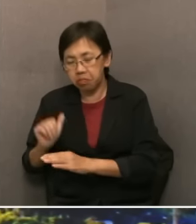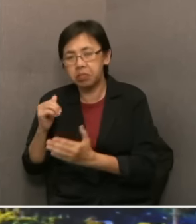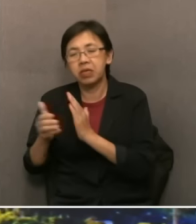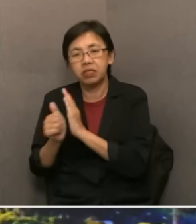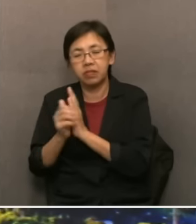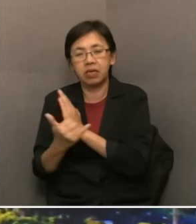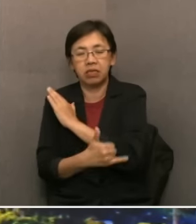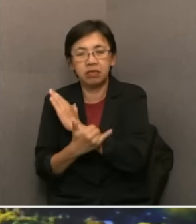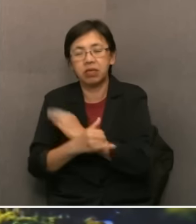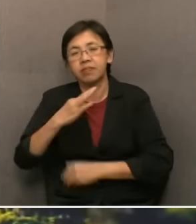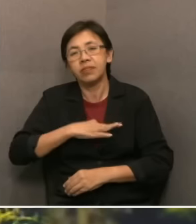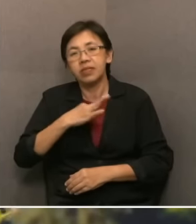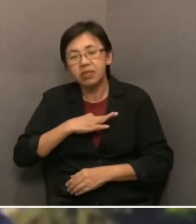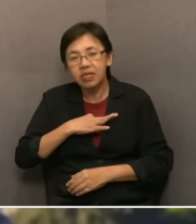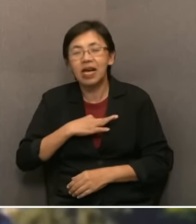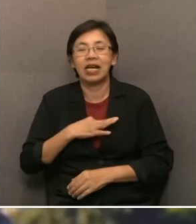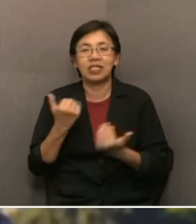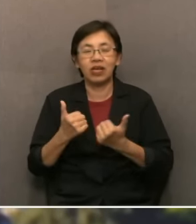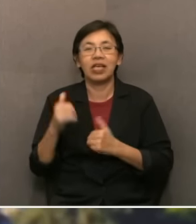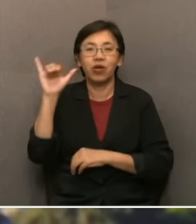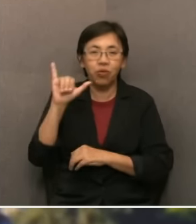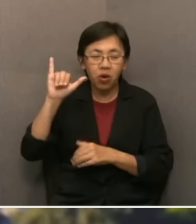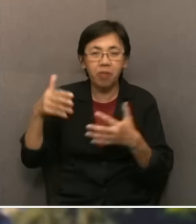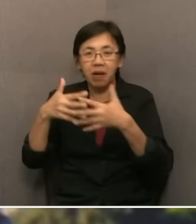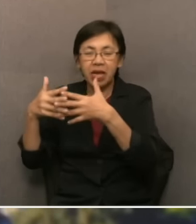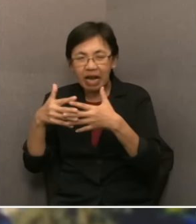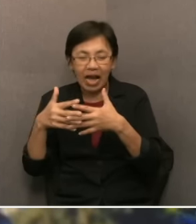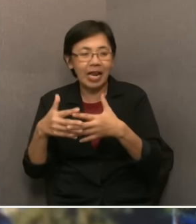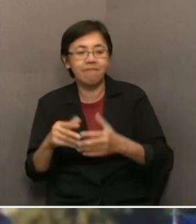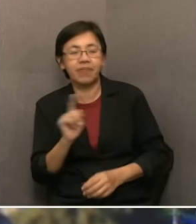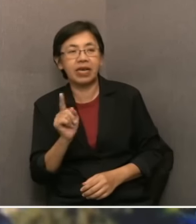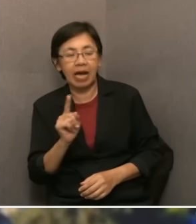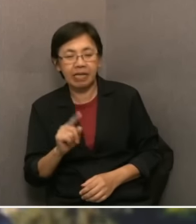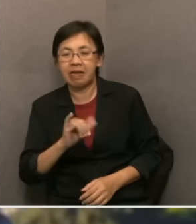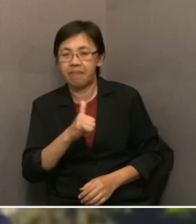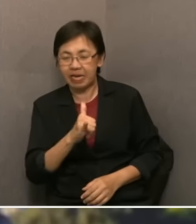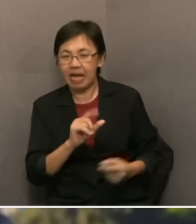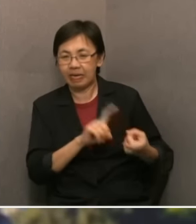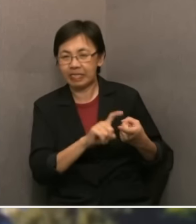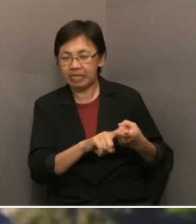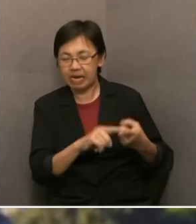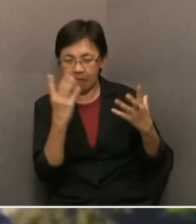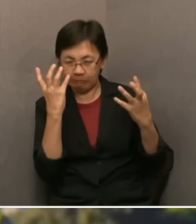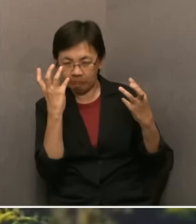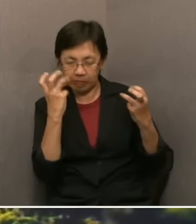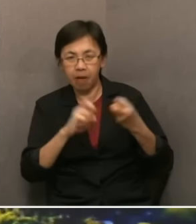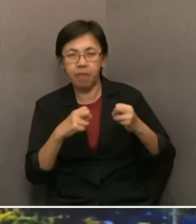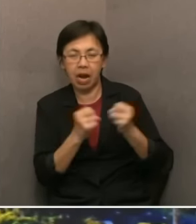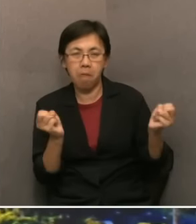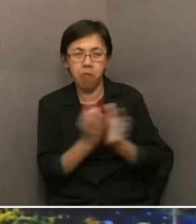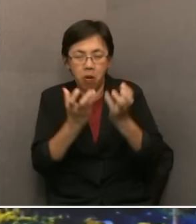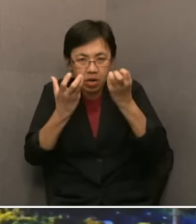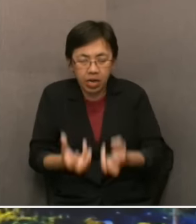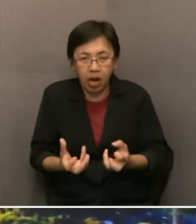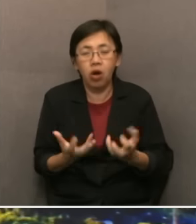ประเทศที่มองว่าสิ่งที่ทางชาติตะวันตกกำลังทำกับรัสเซียอยู่ตอนนี้ค่ะมีแต่จะไปเพิ่มแรงกดดันและอาจจะทำให้สถานการณ์รุนแรงขึ้นเรามา